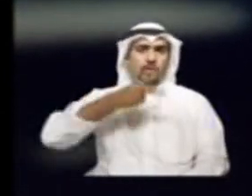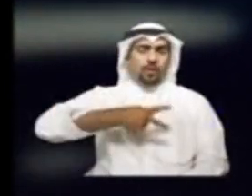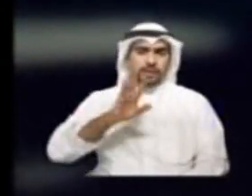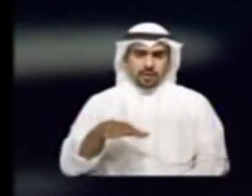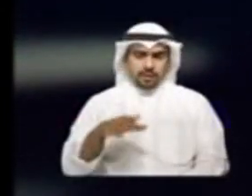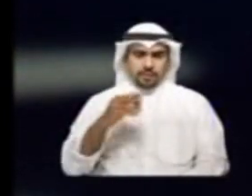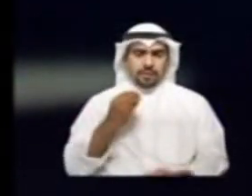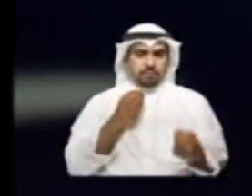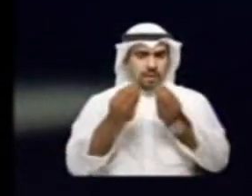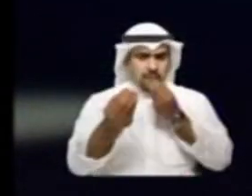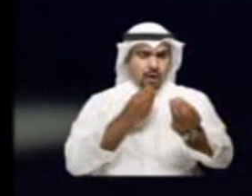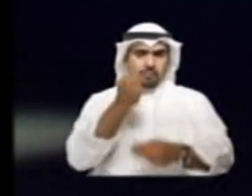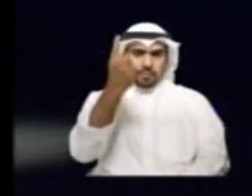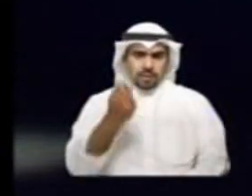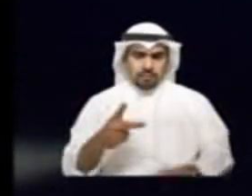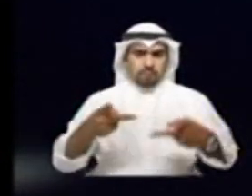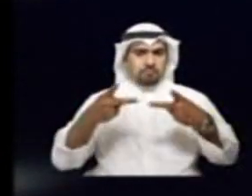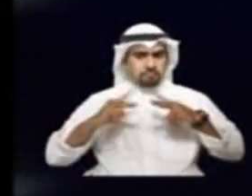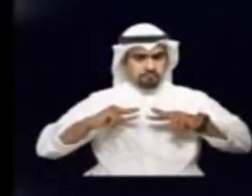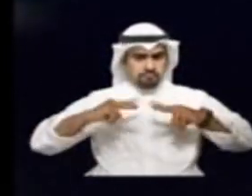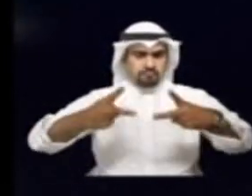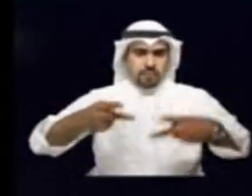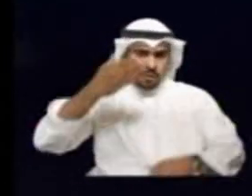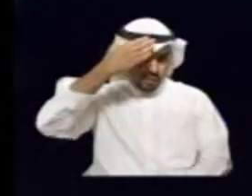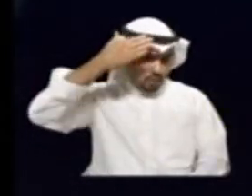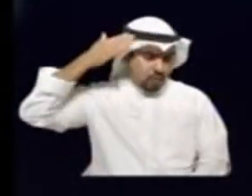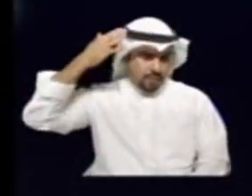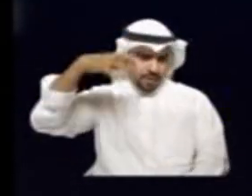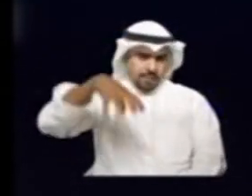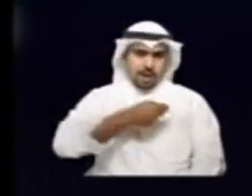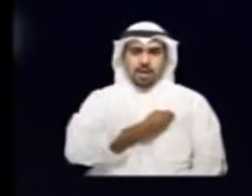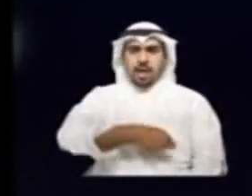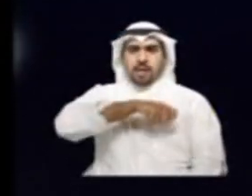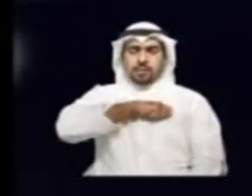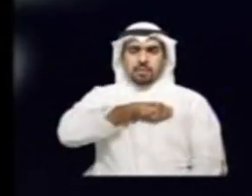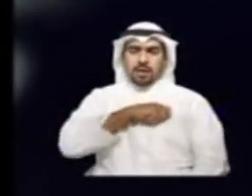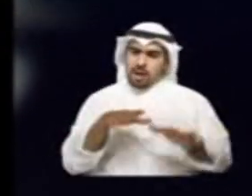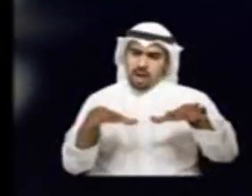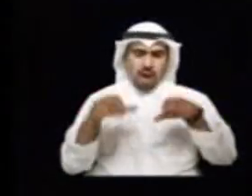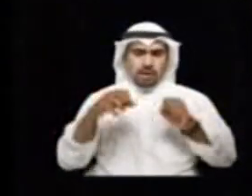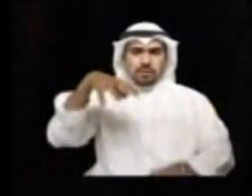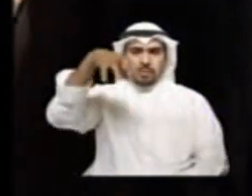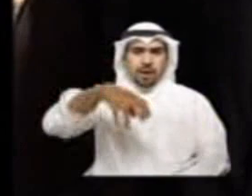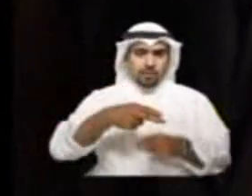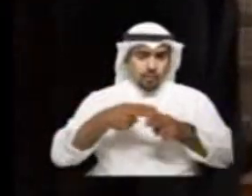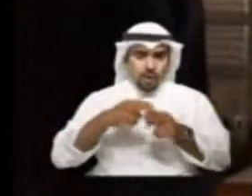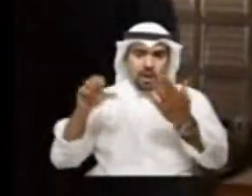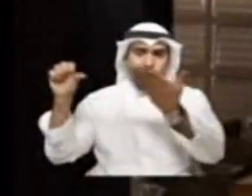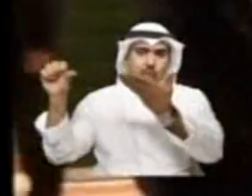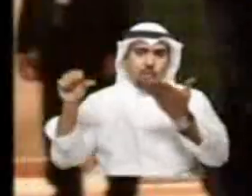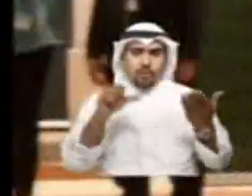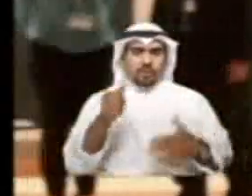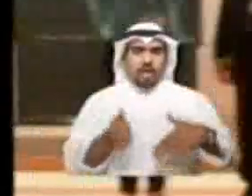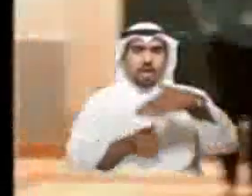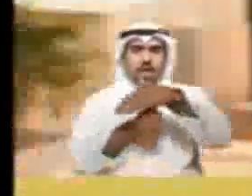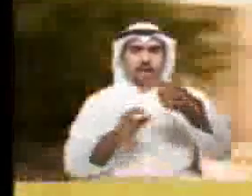مع المؤسسات العسكرية في الدول الشقيقة والصديقة، قام وفد من الحرس الوطني الكويتي برئاسة وكيل